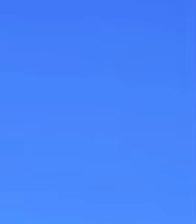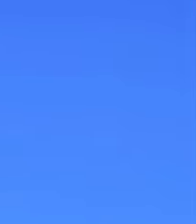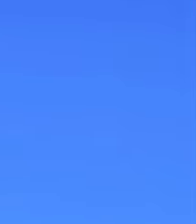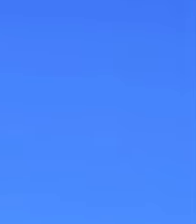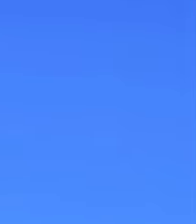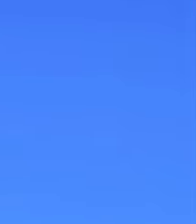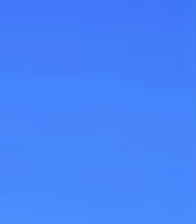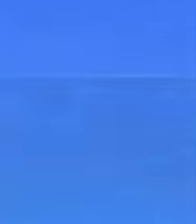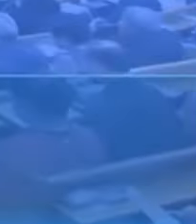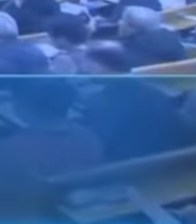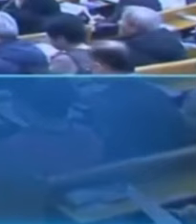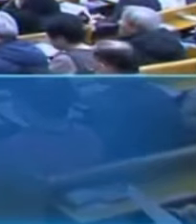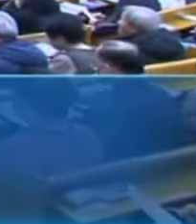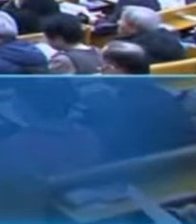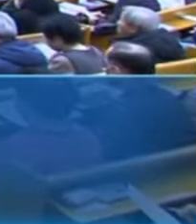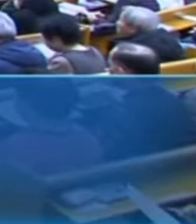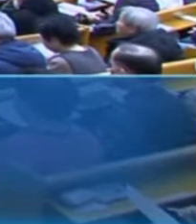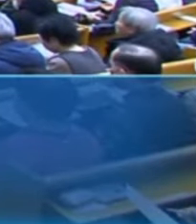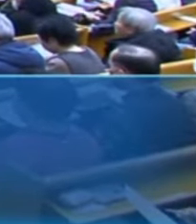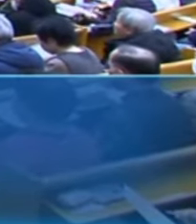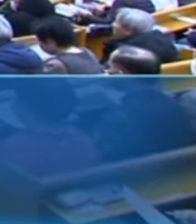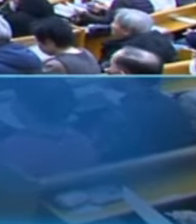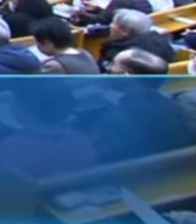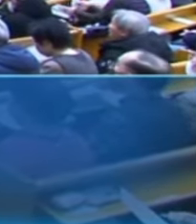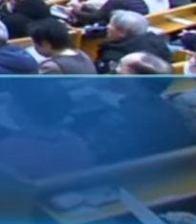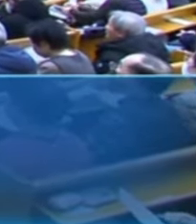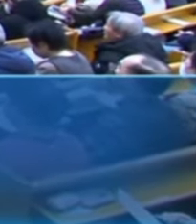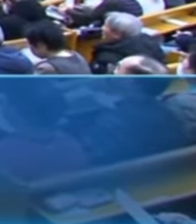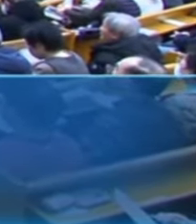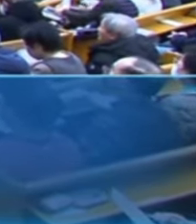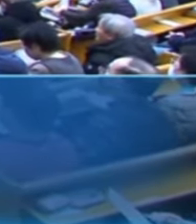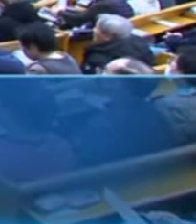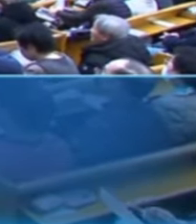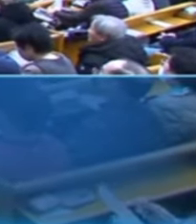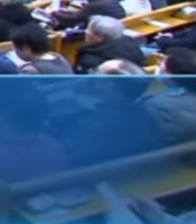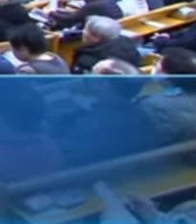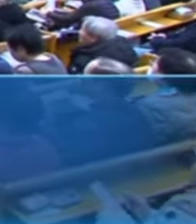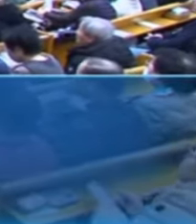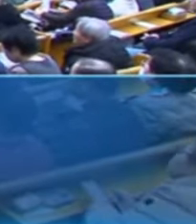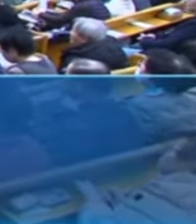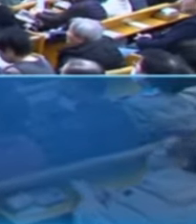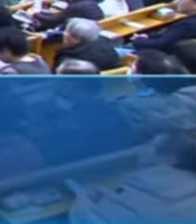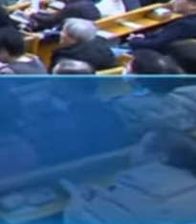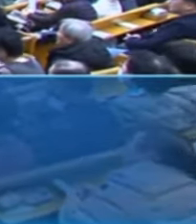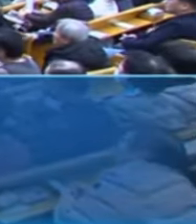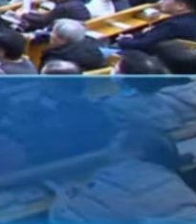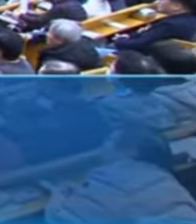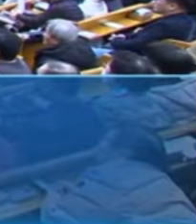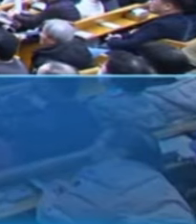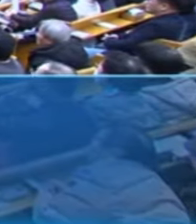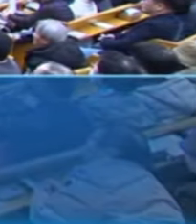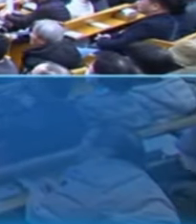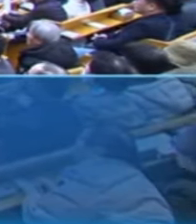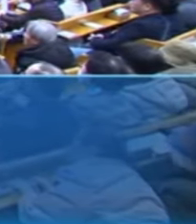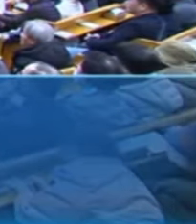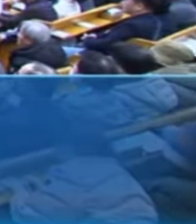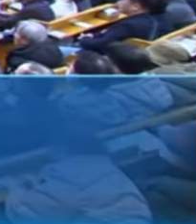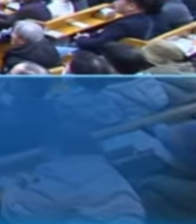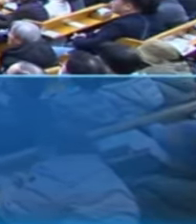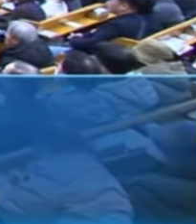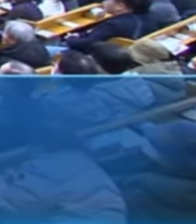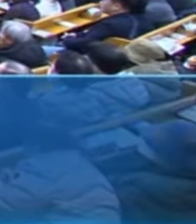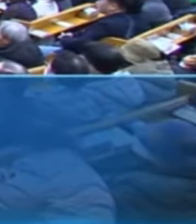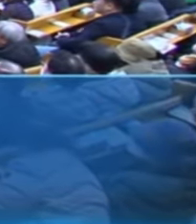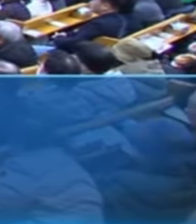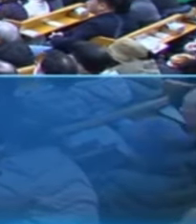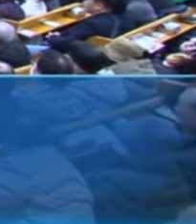로마서 8장 31절은 이와 같이 고백합니다. 그런즉 이 일에 대하여 우리가 무슨 말하래요? 만일 하나님이 우리를 위하시면,